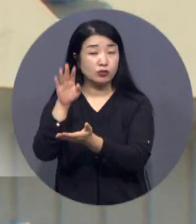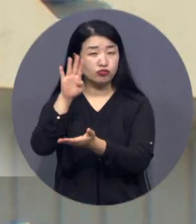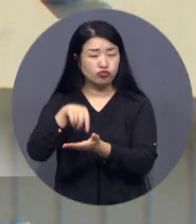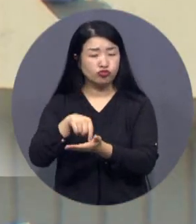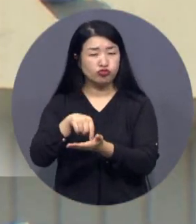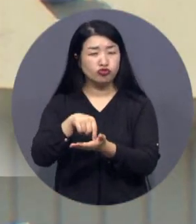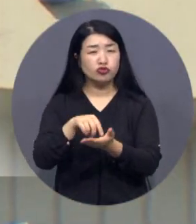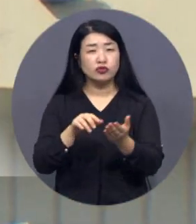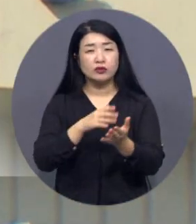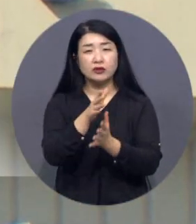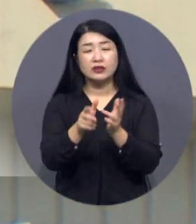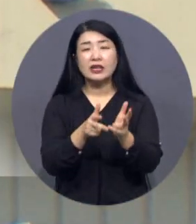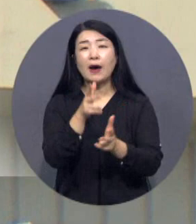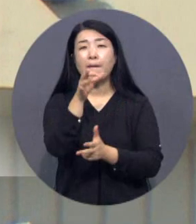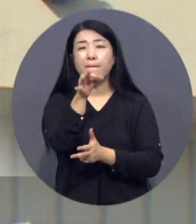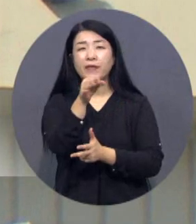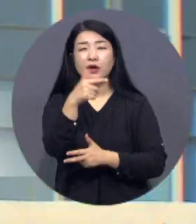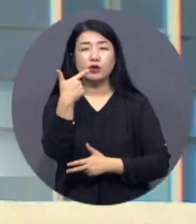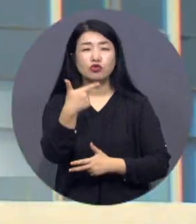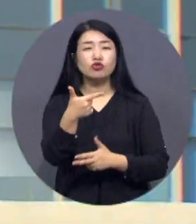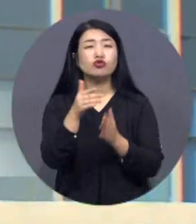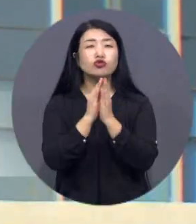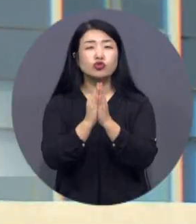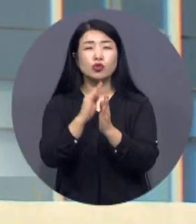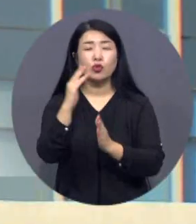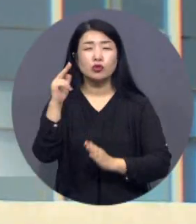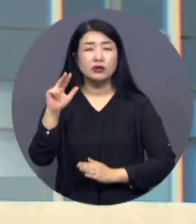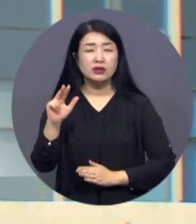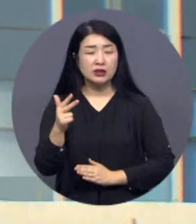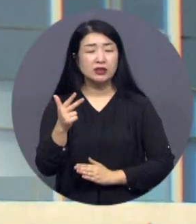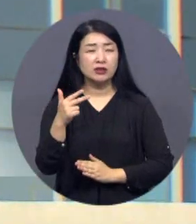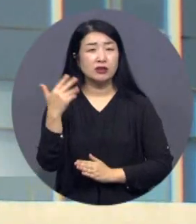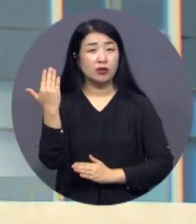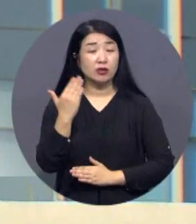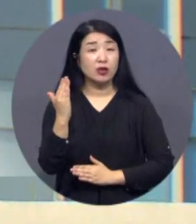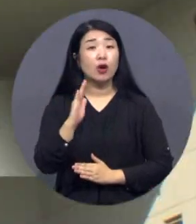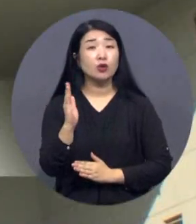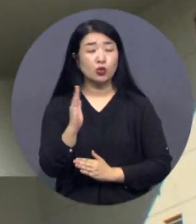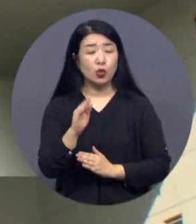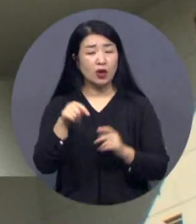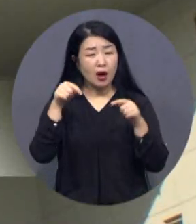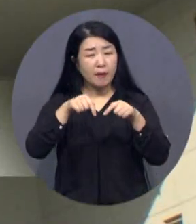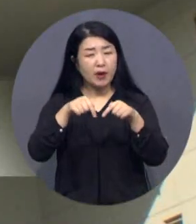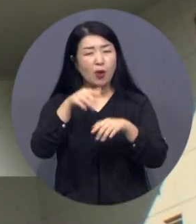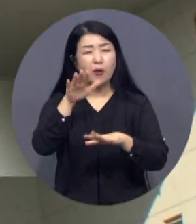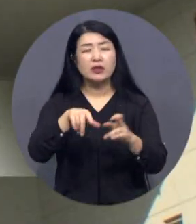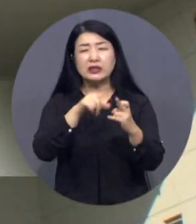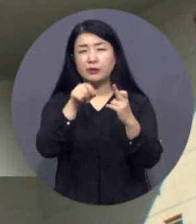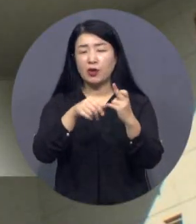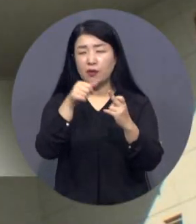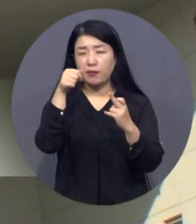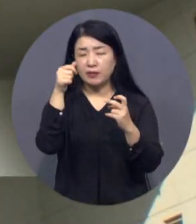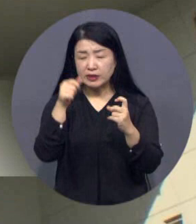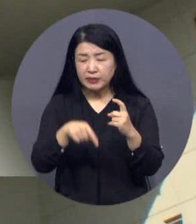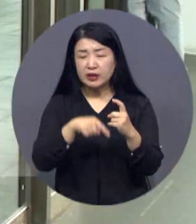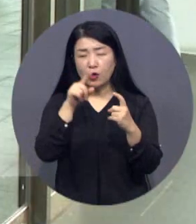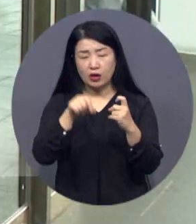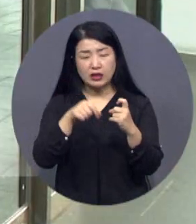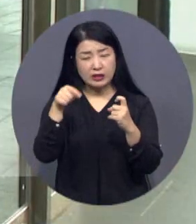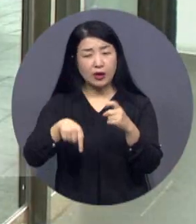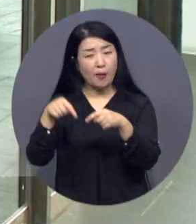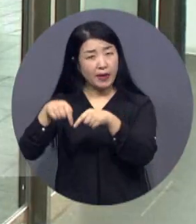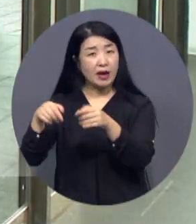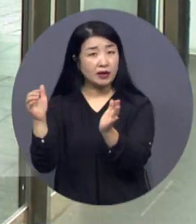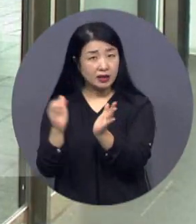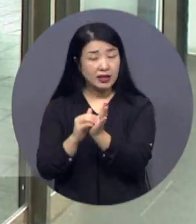제2공항 총사업비인 6조 6,700억 원에 대한 협의를 오는 11월까지 마무리한 뒤 항공정책위원회